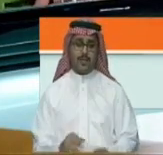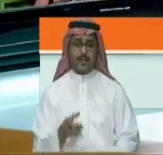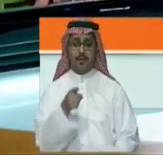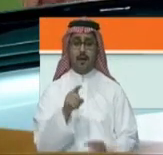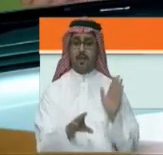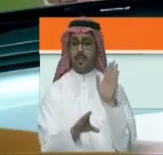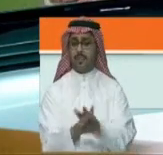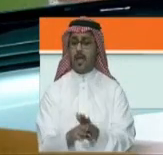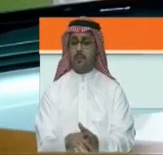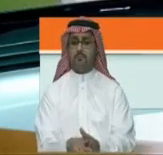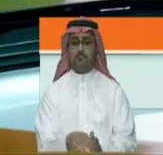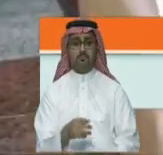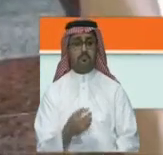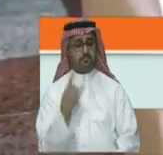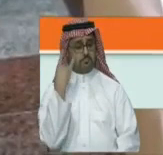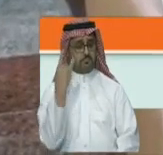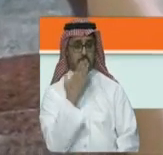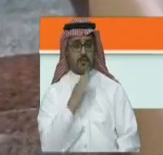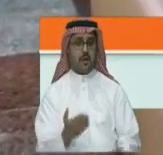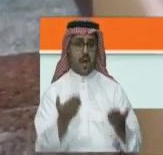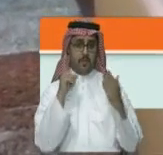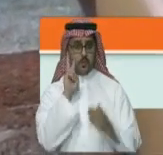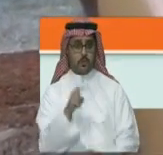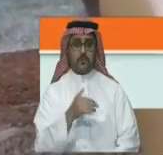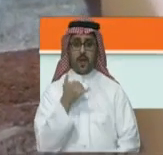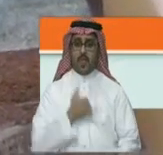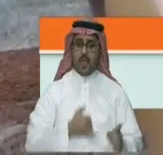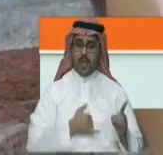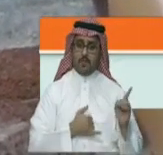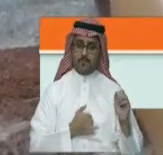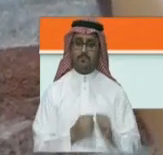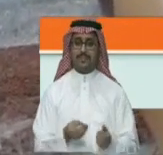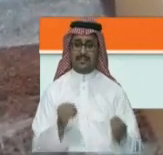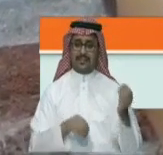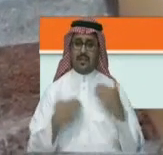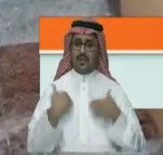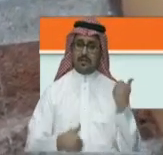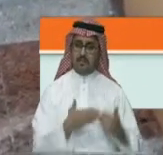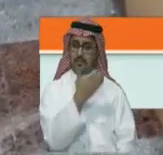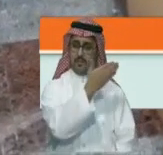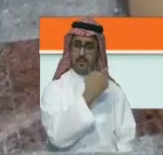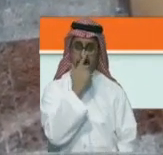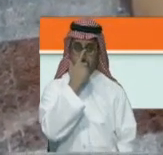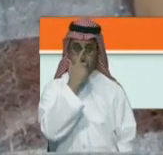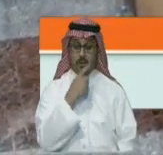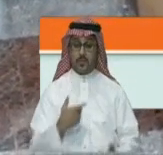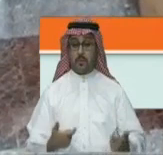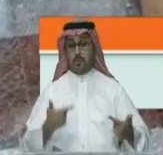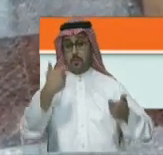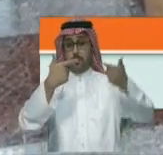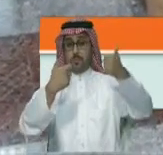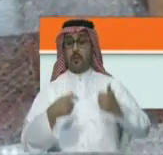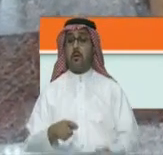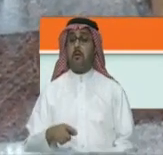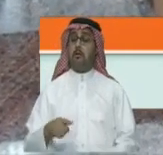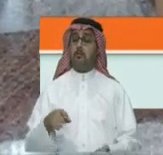مبادرة استجابة التي أطلقها المركز إنفاذ لتوجيهاته الكريمة من لدن خادم الحرمين الشريفين لعلاج جرحى الأحداث الأخيرة في كل من